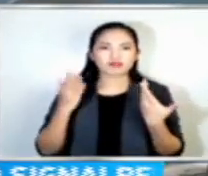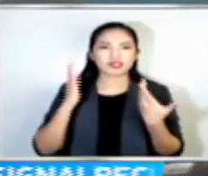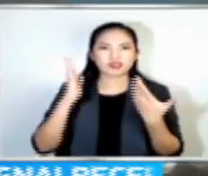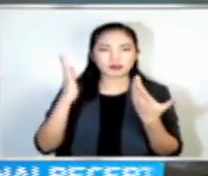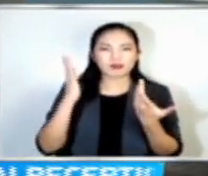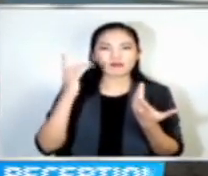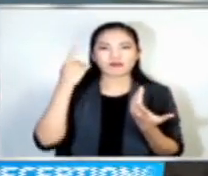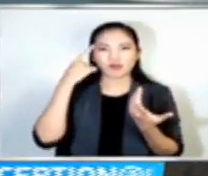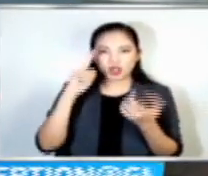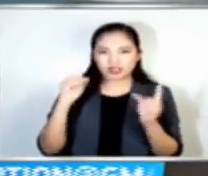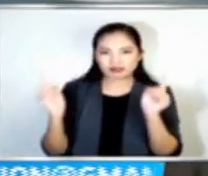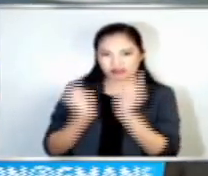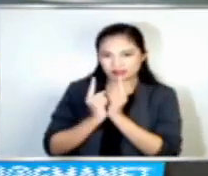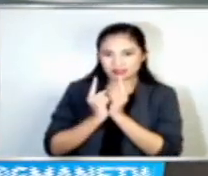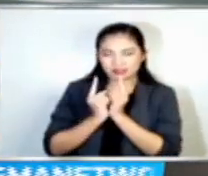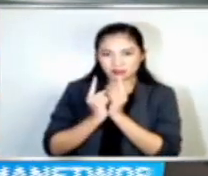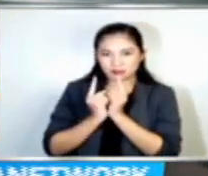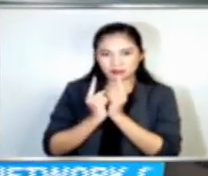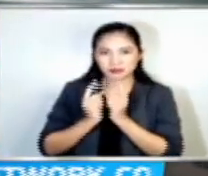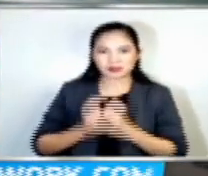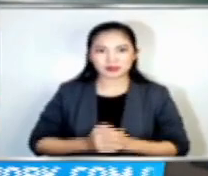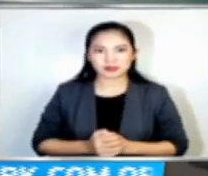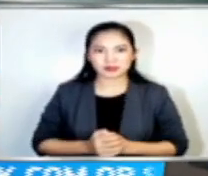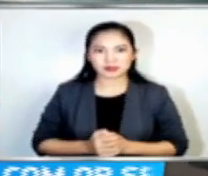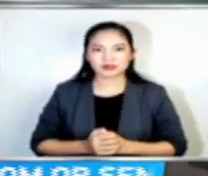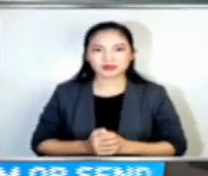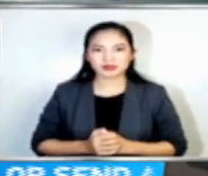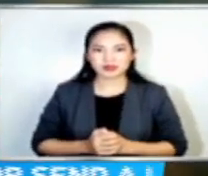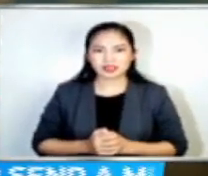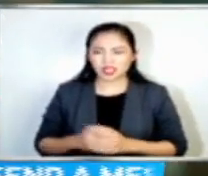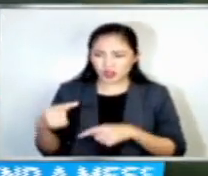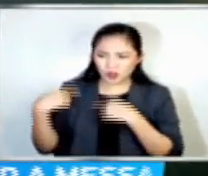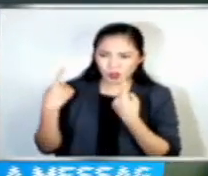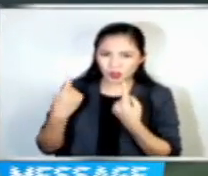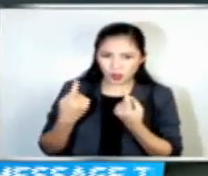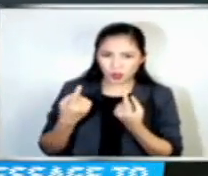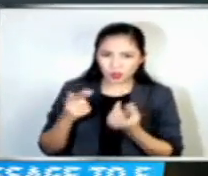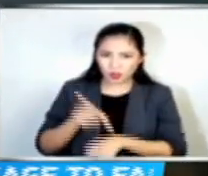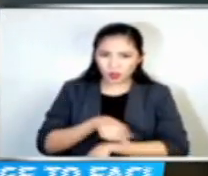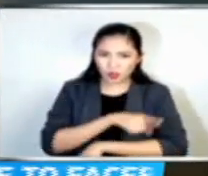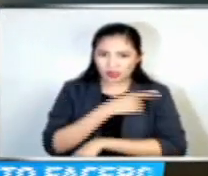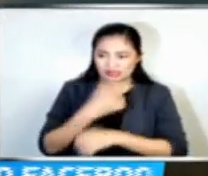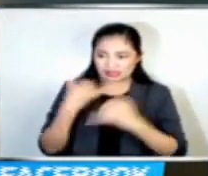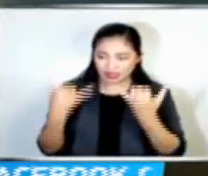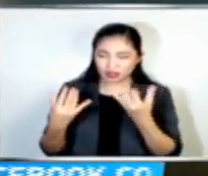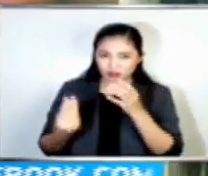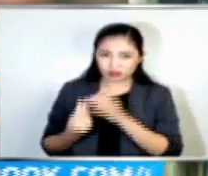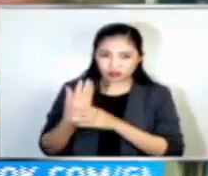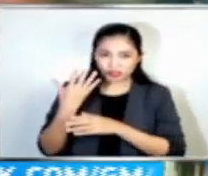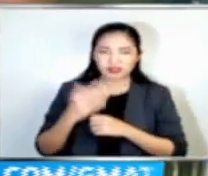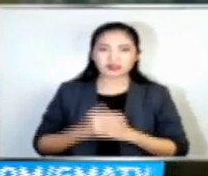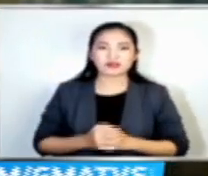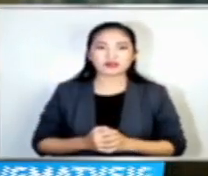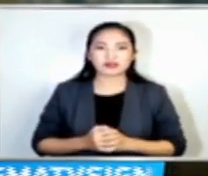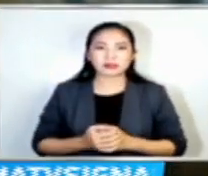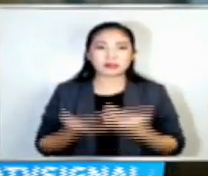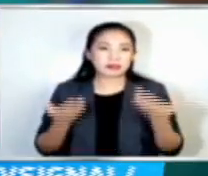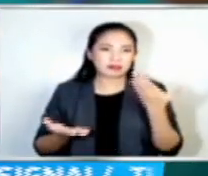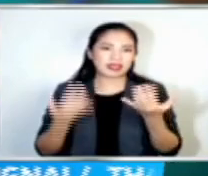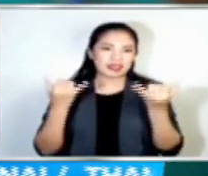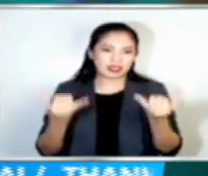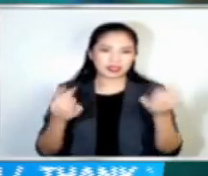Ngayon lang namulaklak? Eh, siguro bata pa siya noon. Ngayon lang siya naging ready. Ito ang